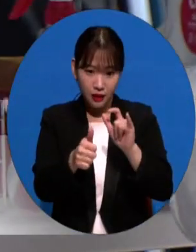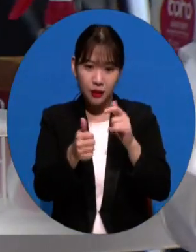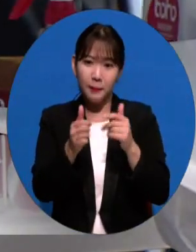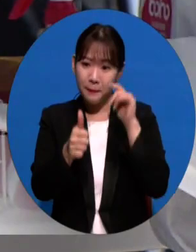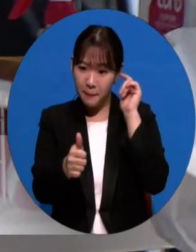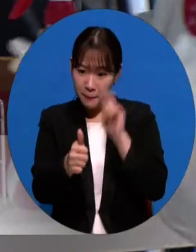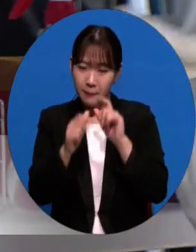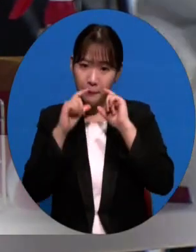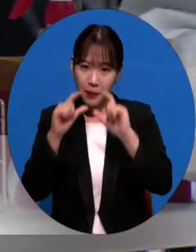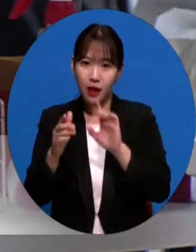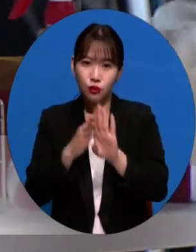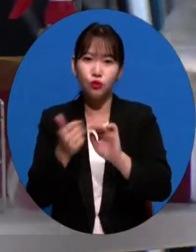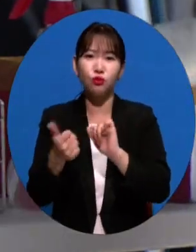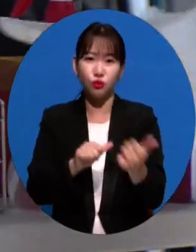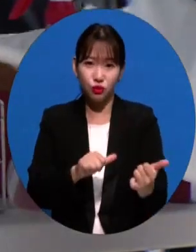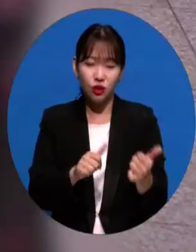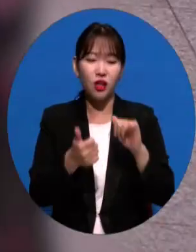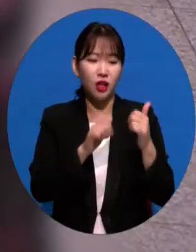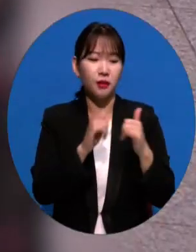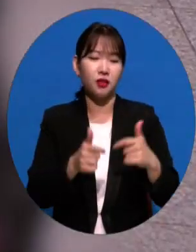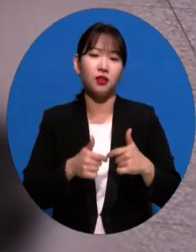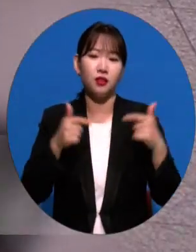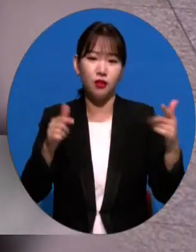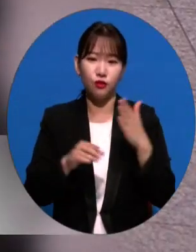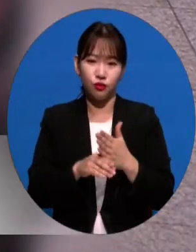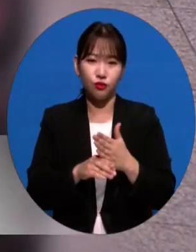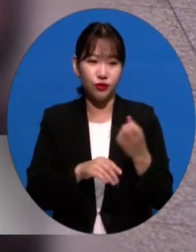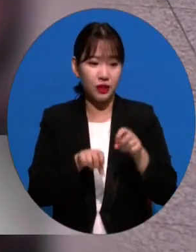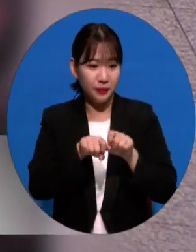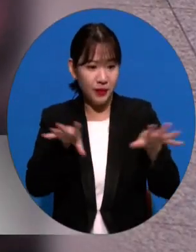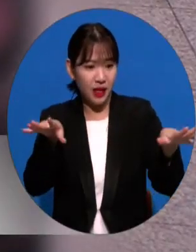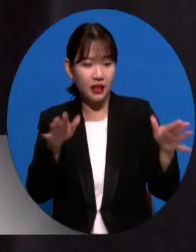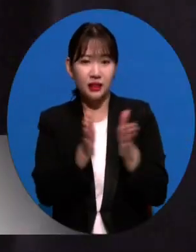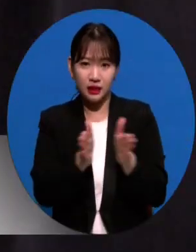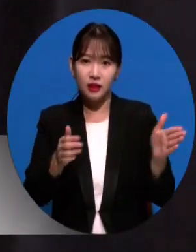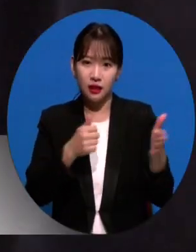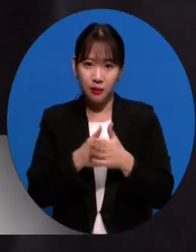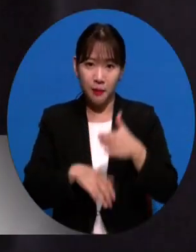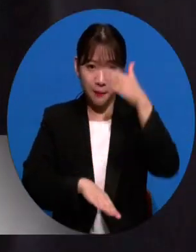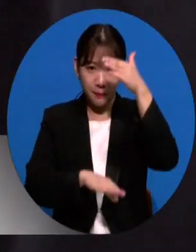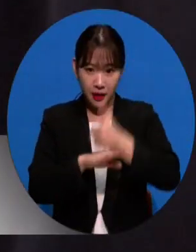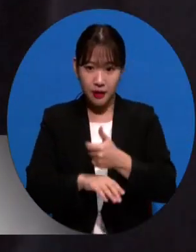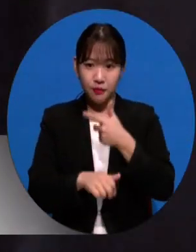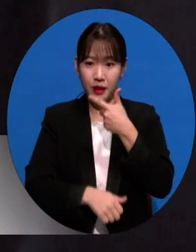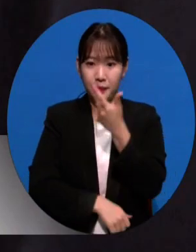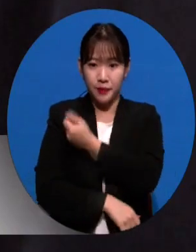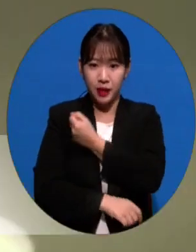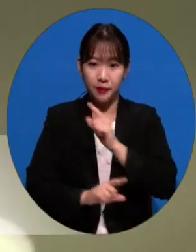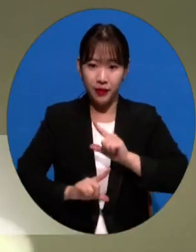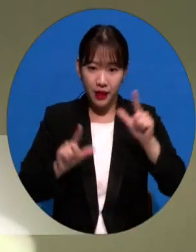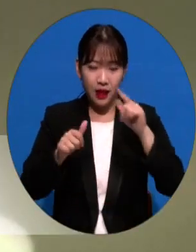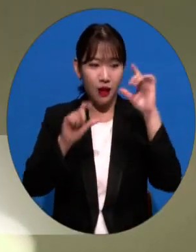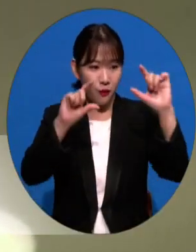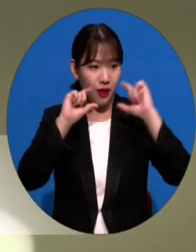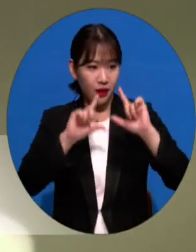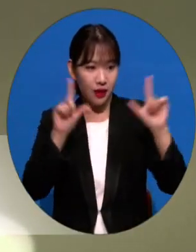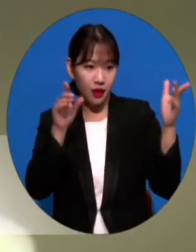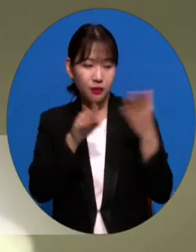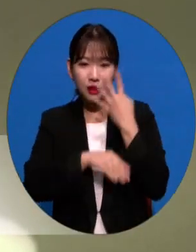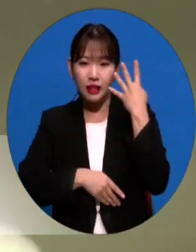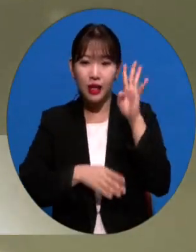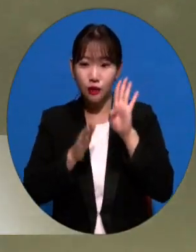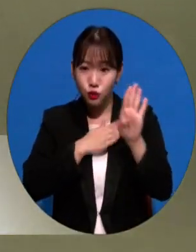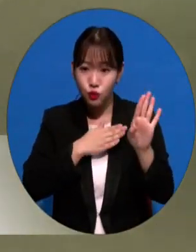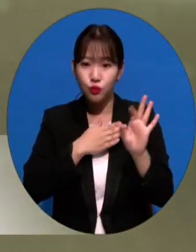등 사망자도 늘고 있습니다. 재유행이 본격화된 만큼 마지막 접종일이나 확진일로부터 4개월이 지난